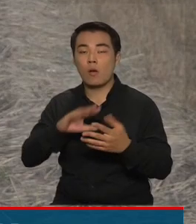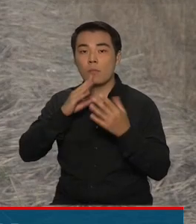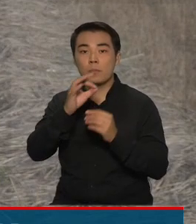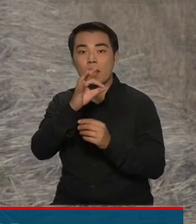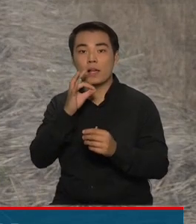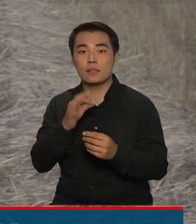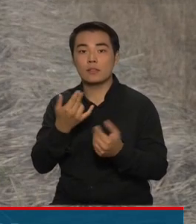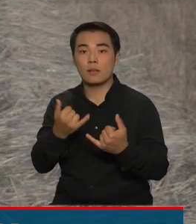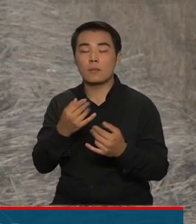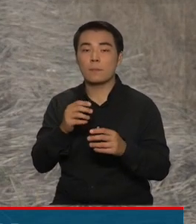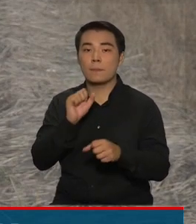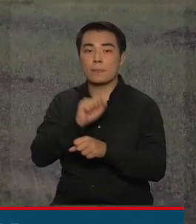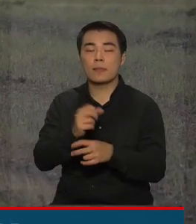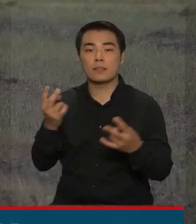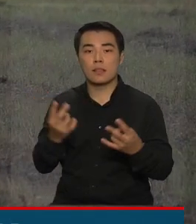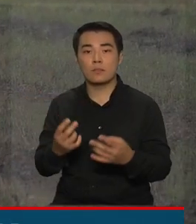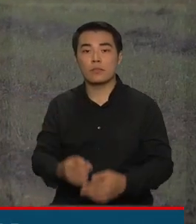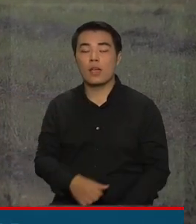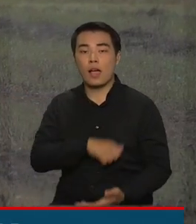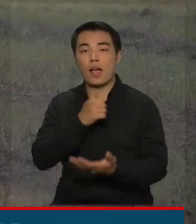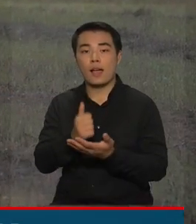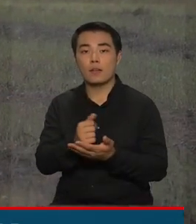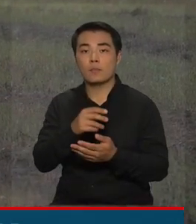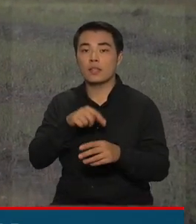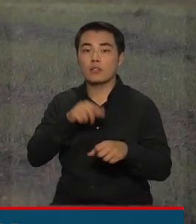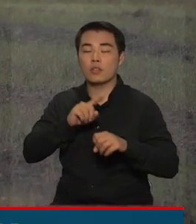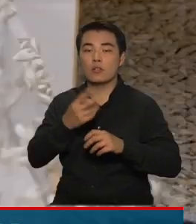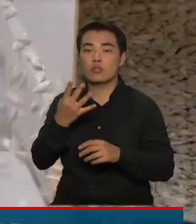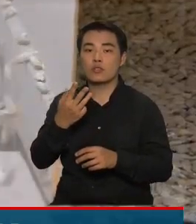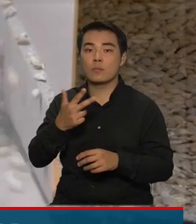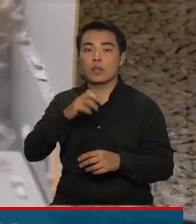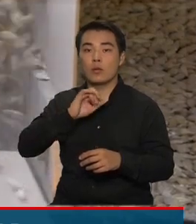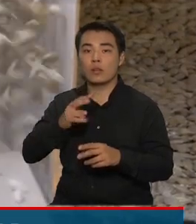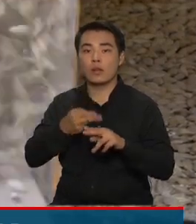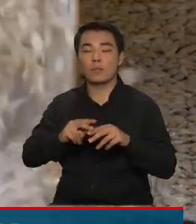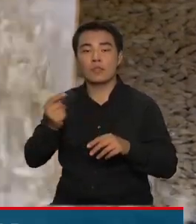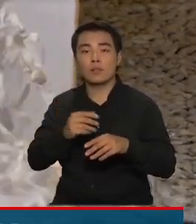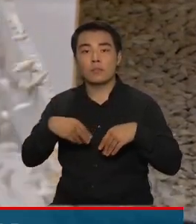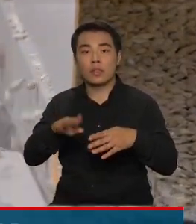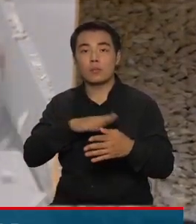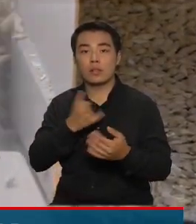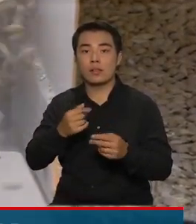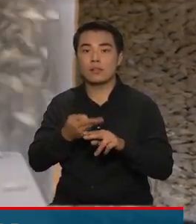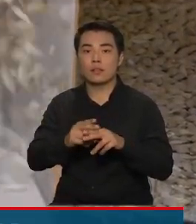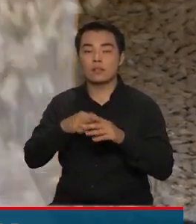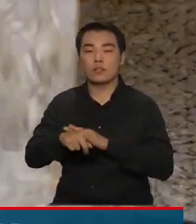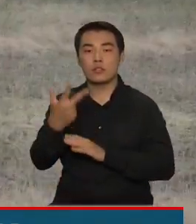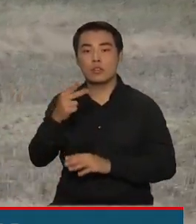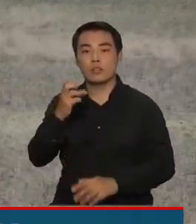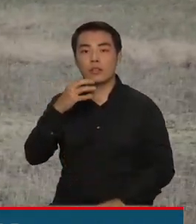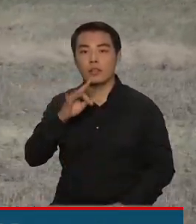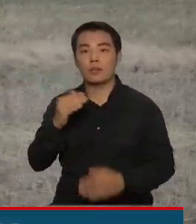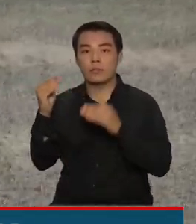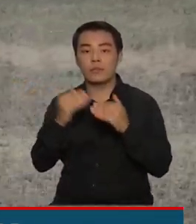пайыздық мөлшерлемесін тоқтатқаны дұрыс. Әкімдердің дерегінше 3 миллиондай гектардың дәні өнген. Енді өнім гектарына 3 центнерден